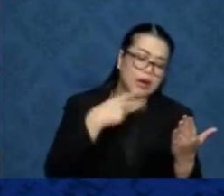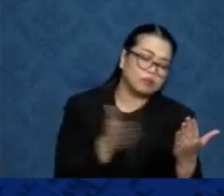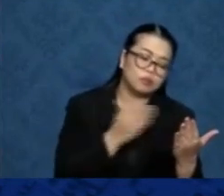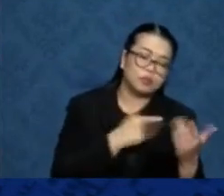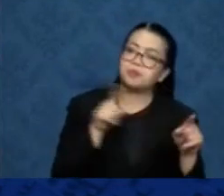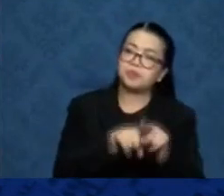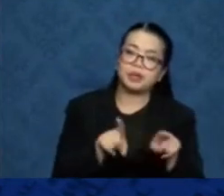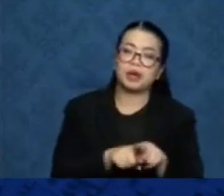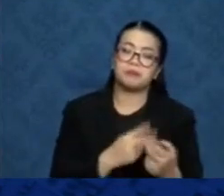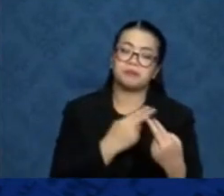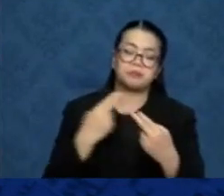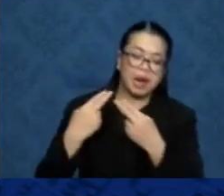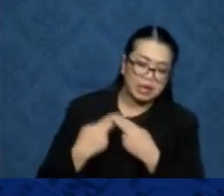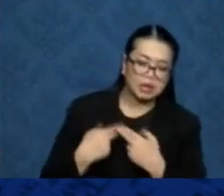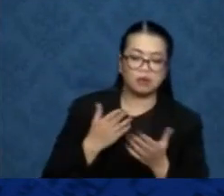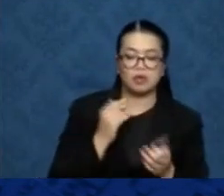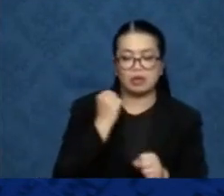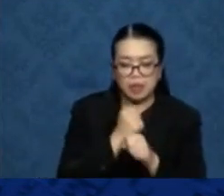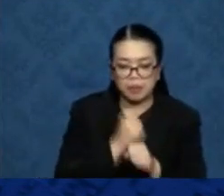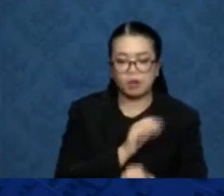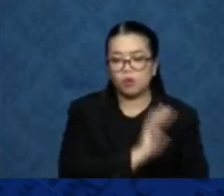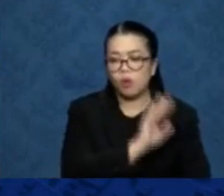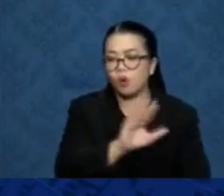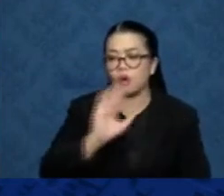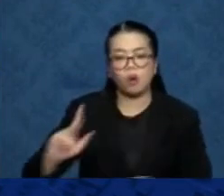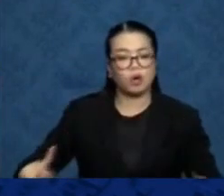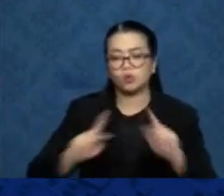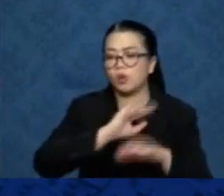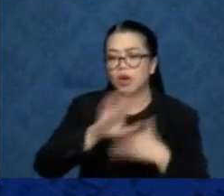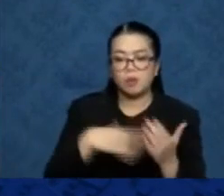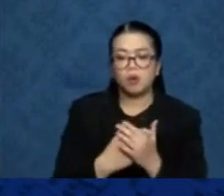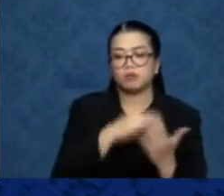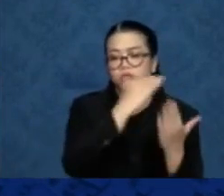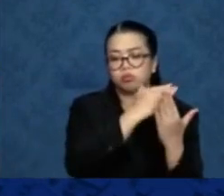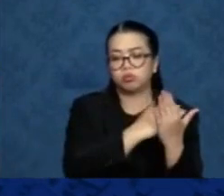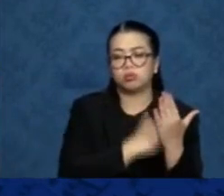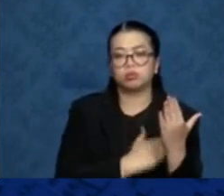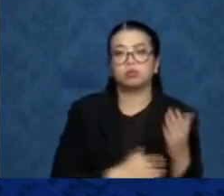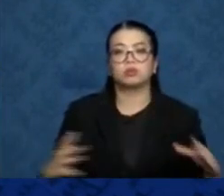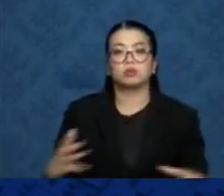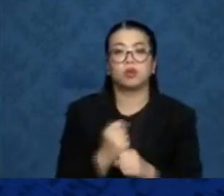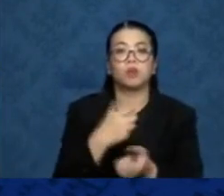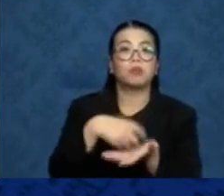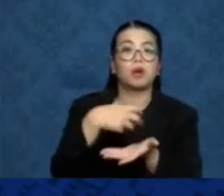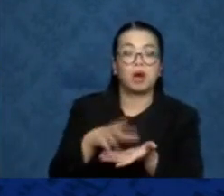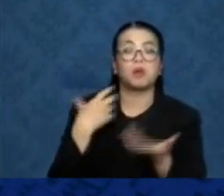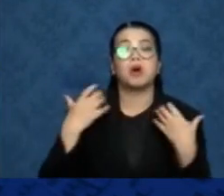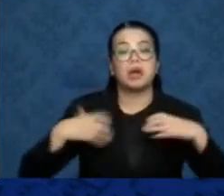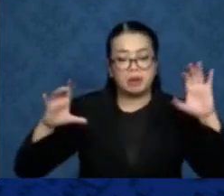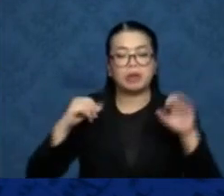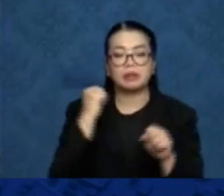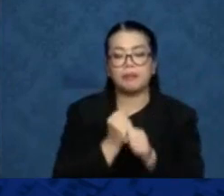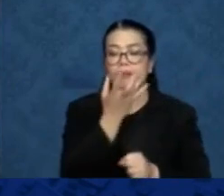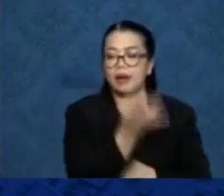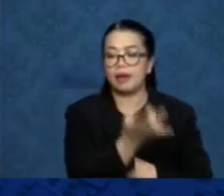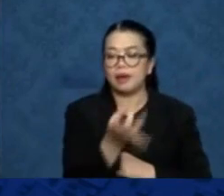เป็นการผลักให้กฟผ.ยอมรับแล้วก็แบกภาระทั้งที่ควรตั้งงบประมาณชดเชยให้กับกฟผ.หรือให้คนไทยมีรัฐ